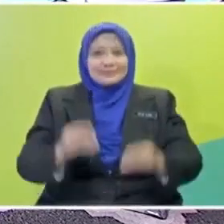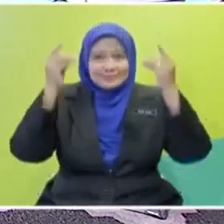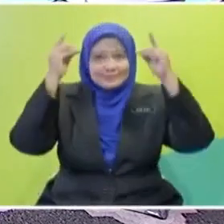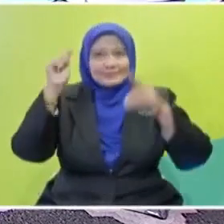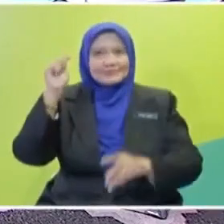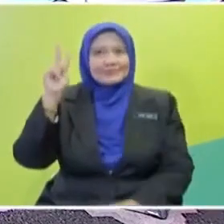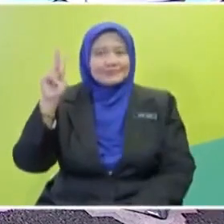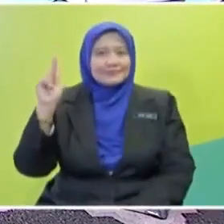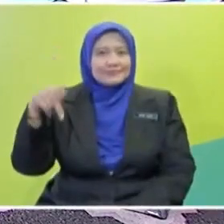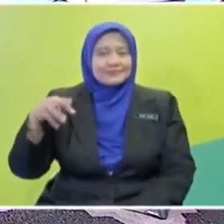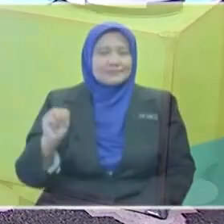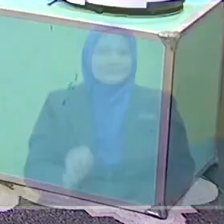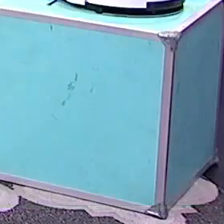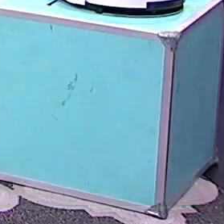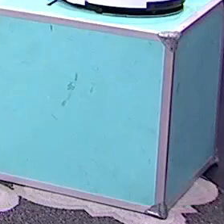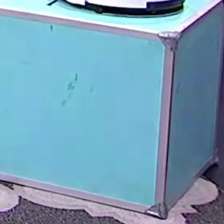KPM.